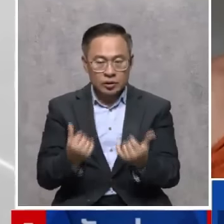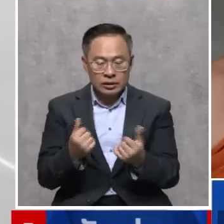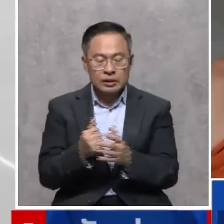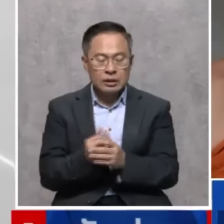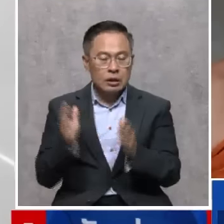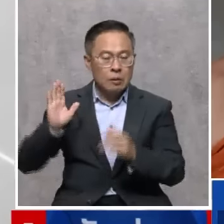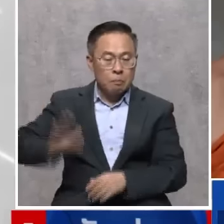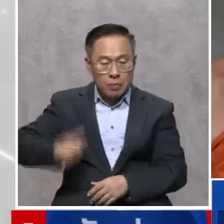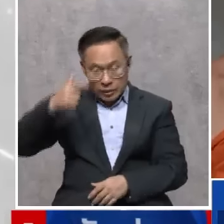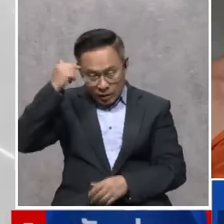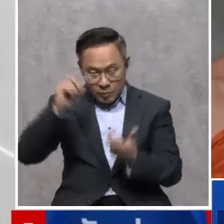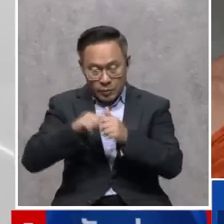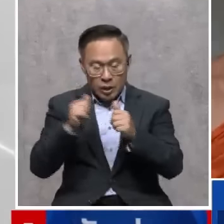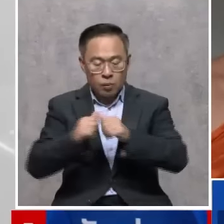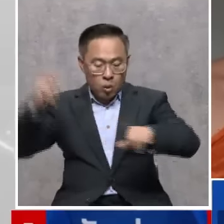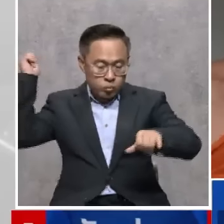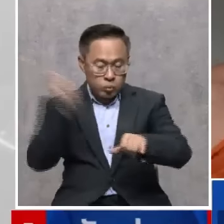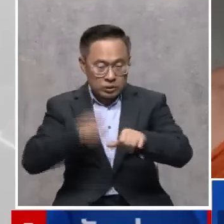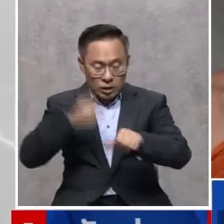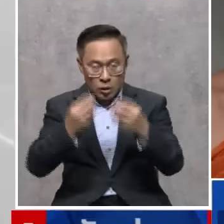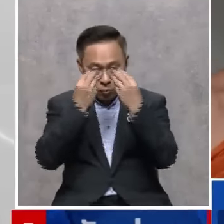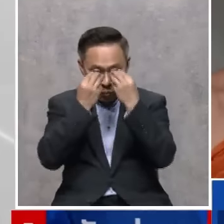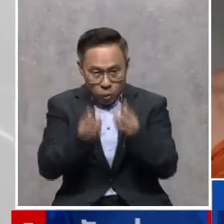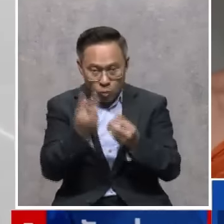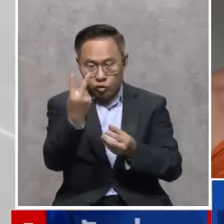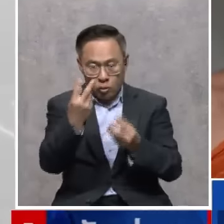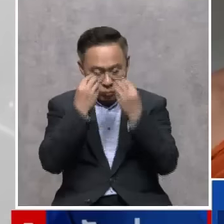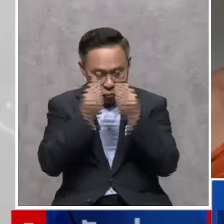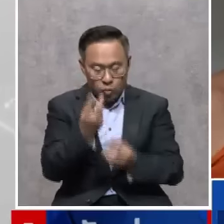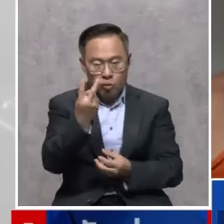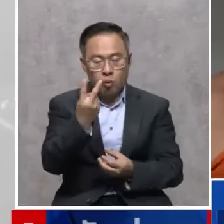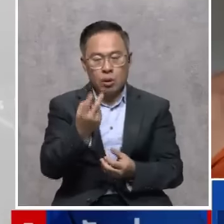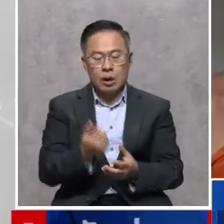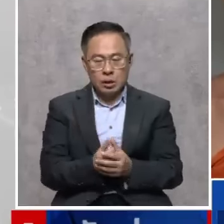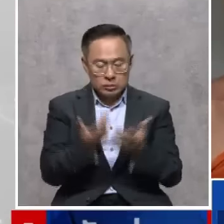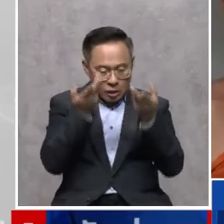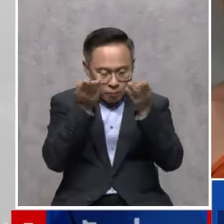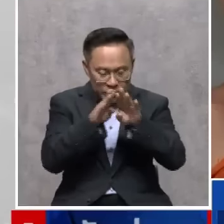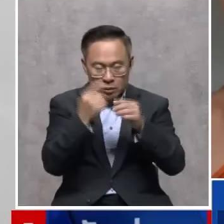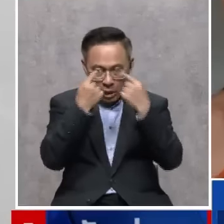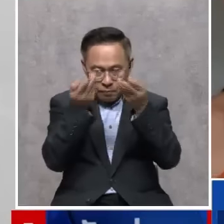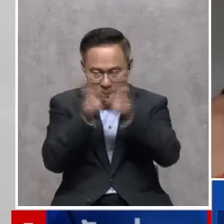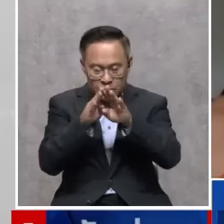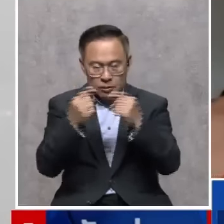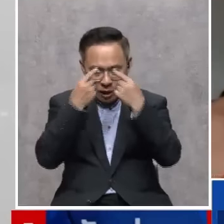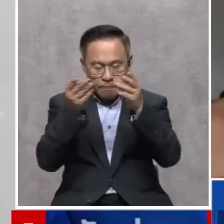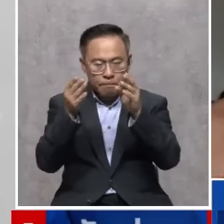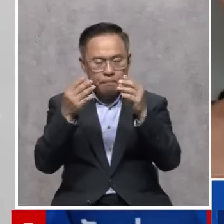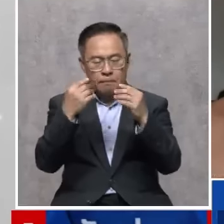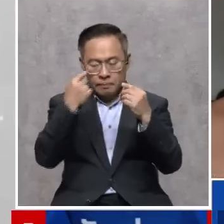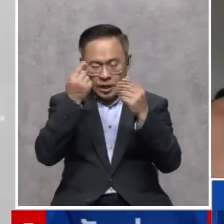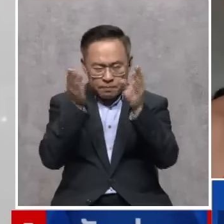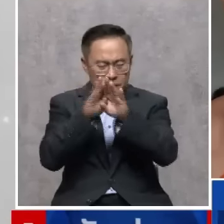าพสาหัสสูญเสียลูกตาไปแล้วนะคะก็คือดวงตาของสุนัขอ่ะตาบอดไปแล้วทั้งสองข้าง ค่ะ สัตวแพทย์กำลังดู